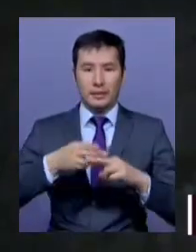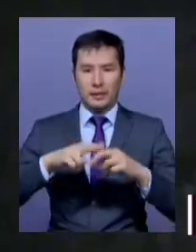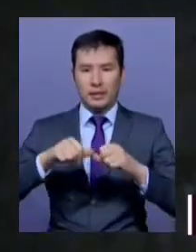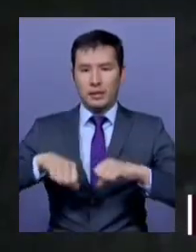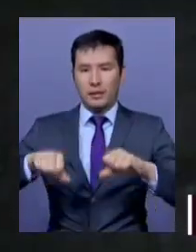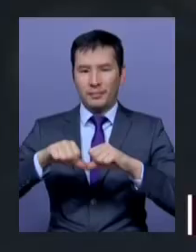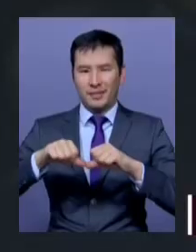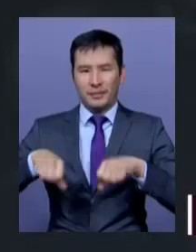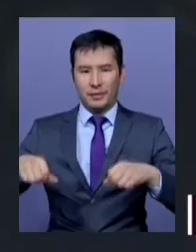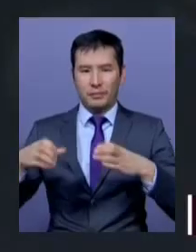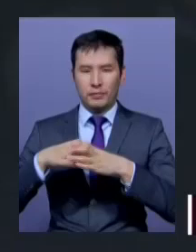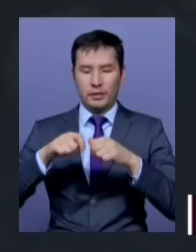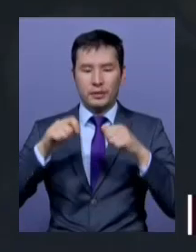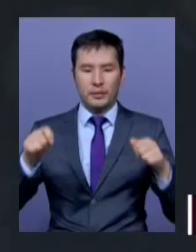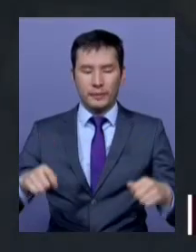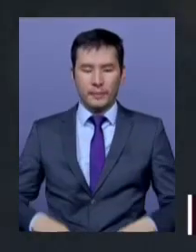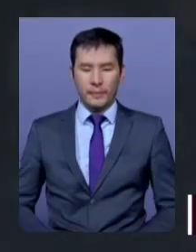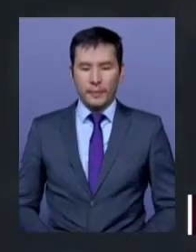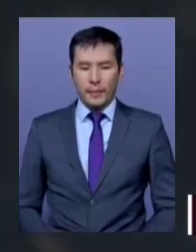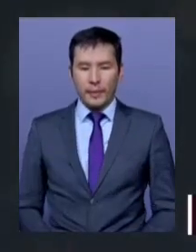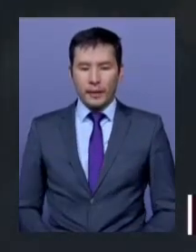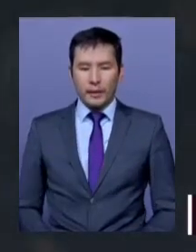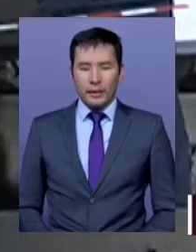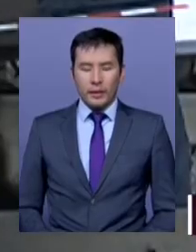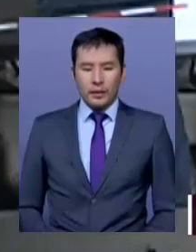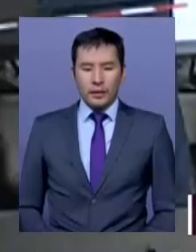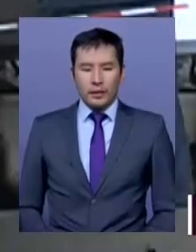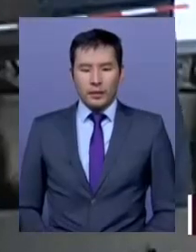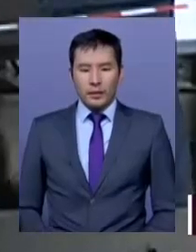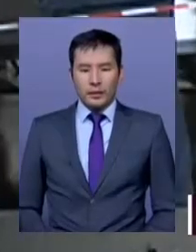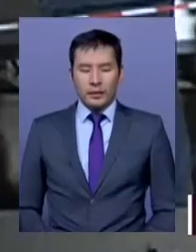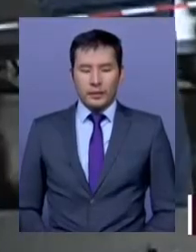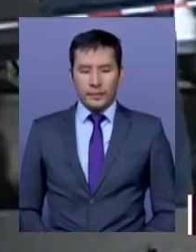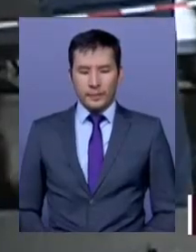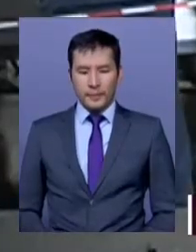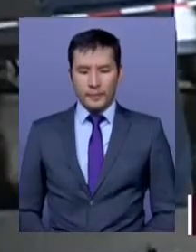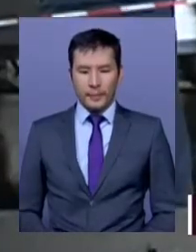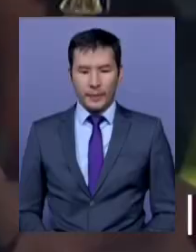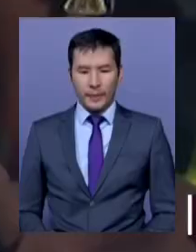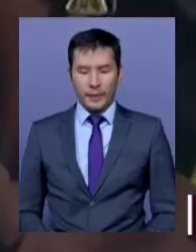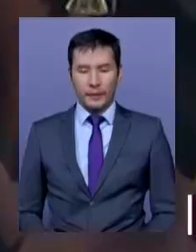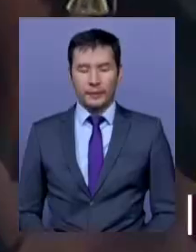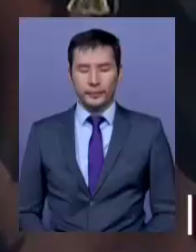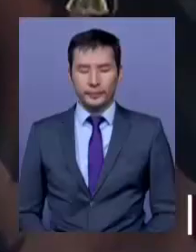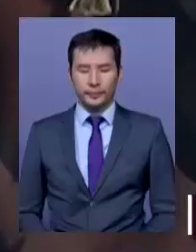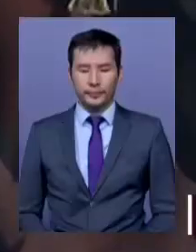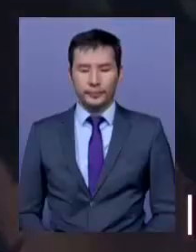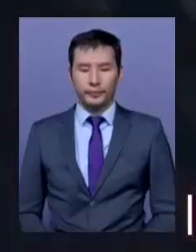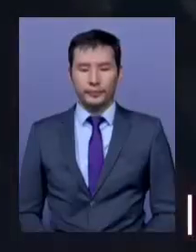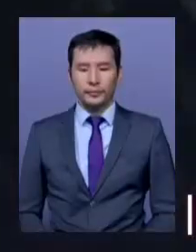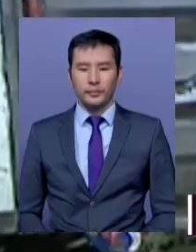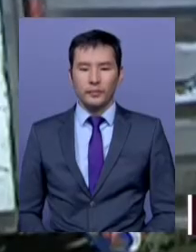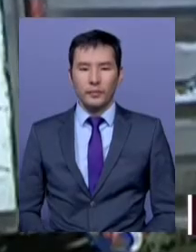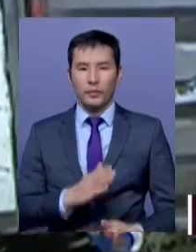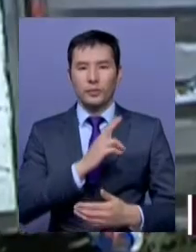уақытта Шамалған станциясында пойыз рельсте тұрып қалған автобусты жоғары жылдамдықпен келіп бүйірінен соққан. Апаттан автобус